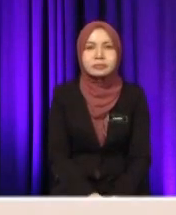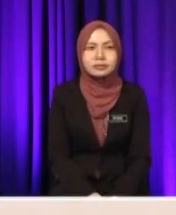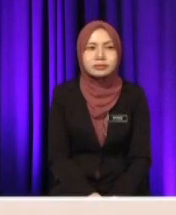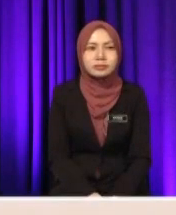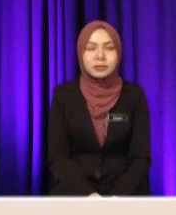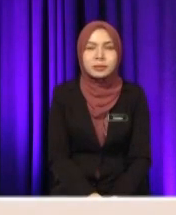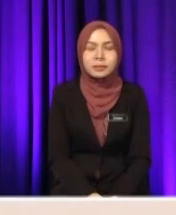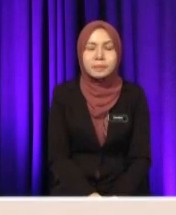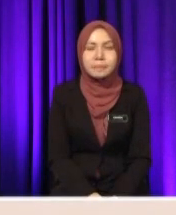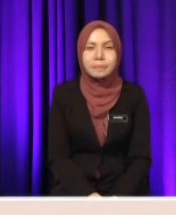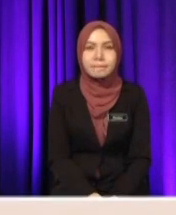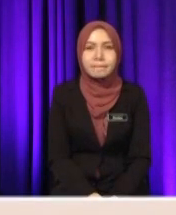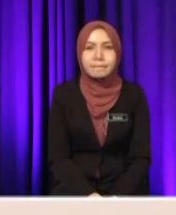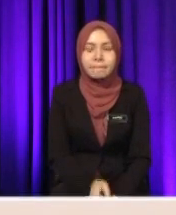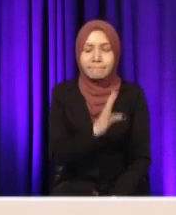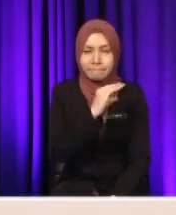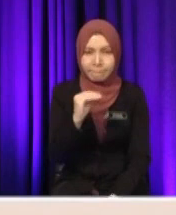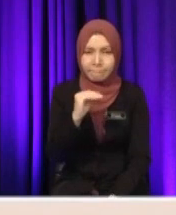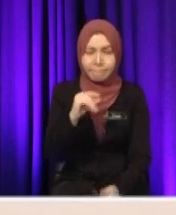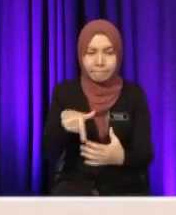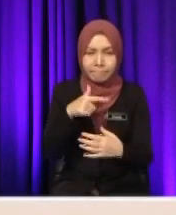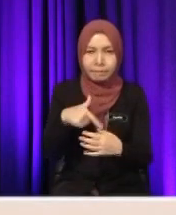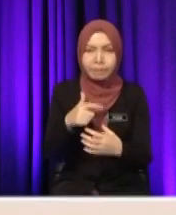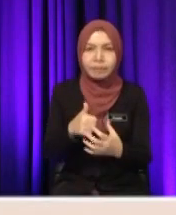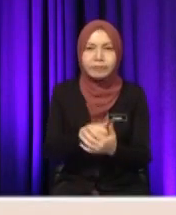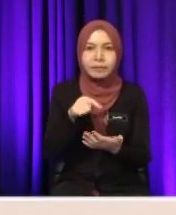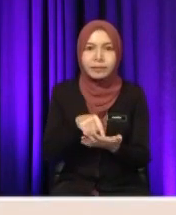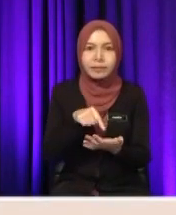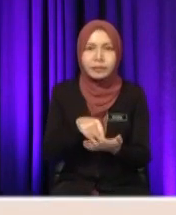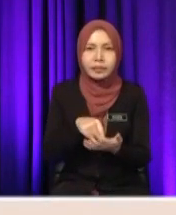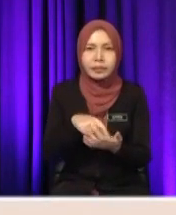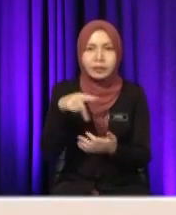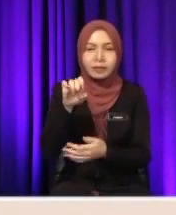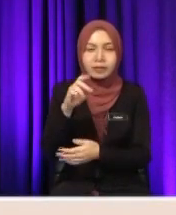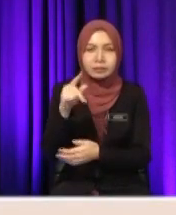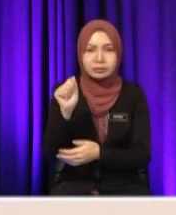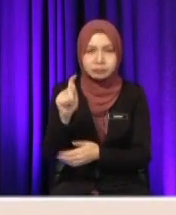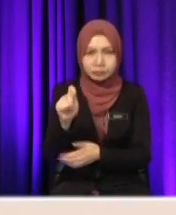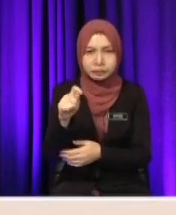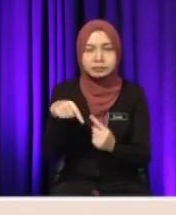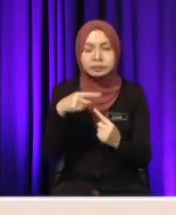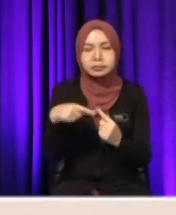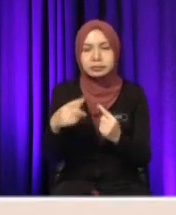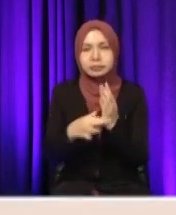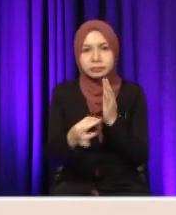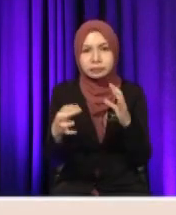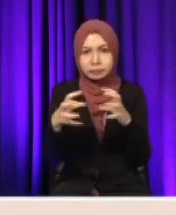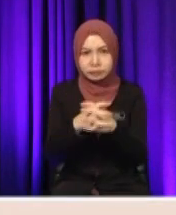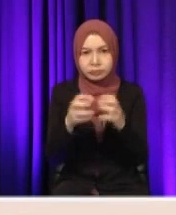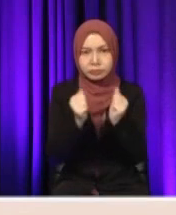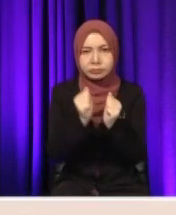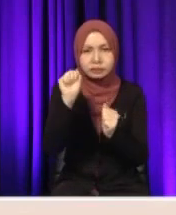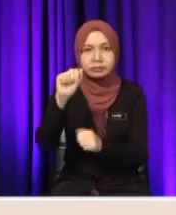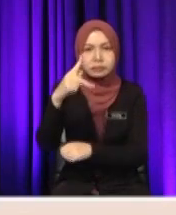juga larutan kalium hidroksida pekat seperti persamaan yang kita lihat di bawah ini. Apabila minyak dicampurkan dengan alkali, kita dapat